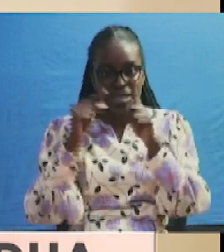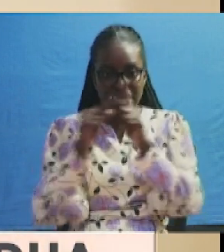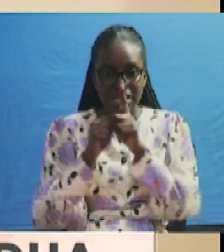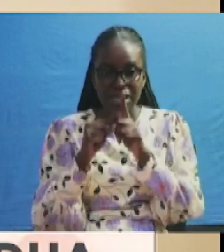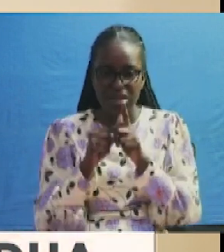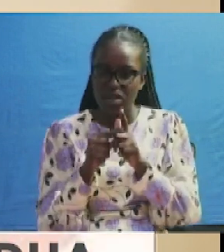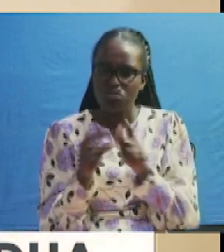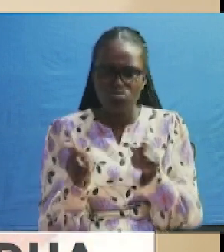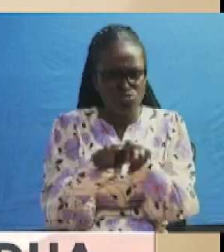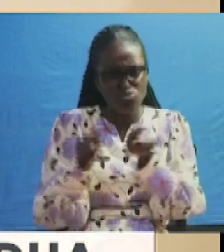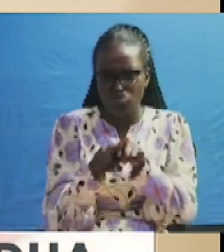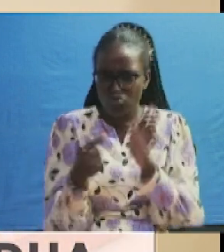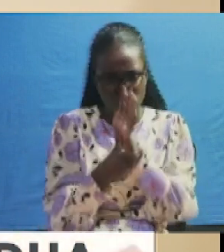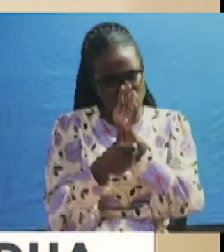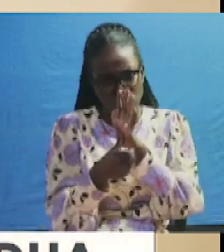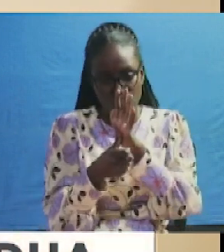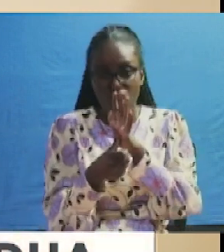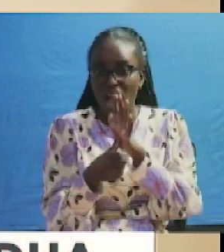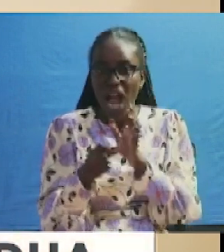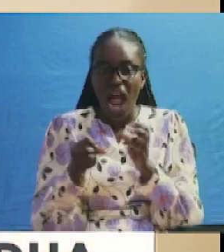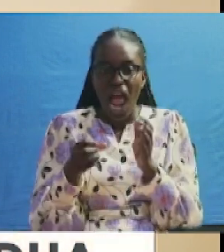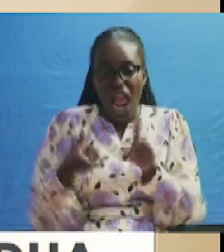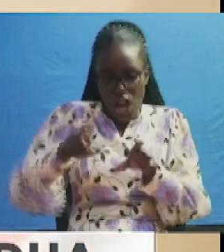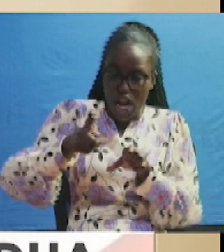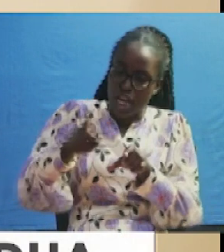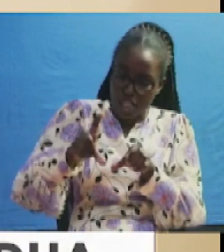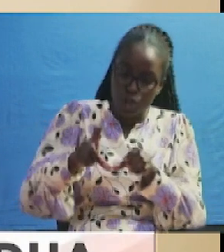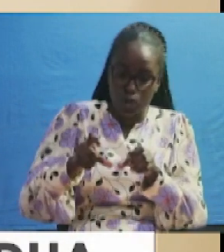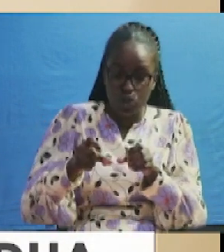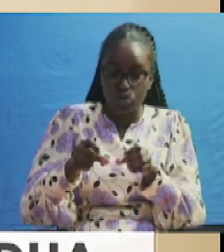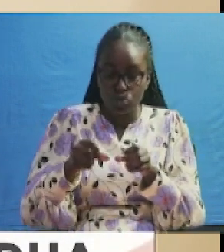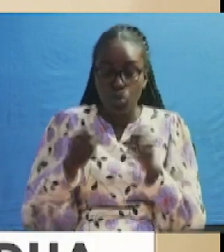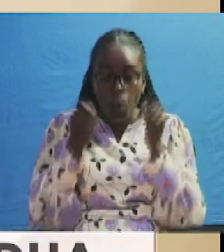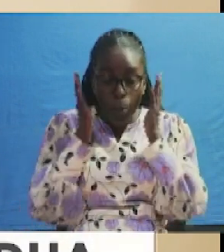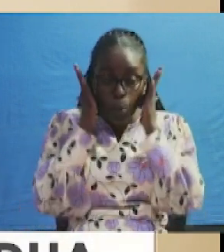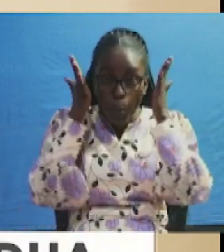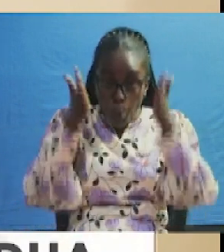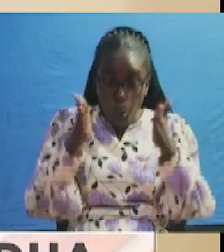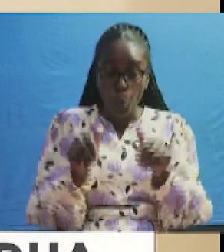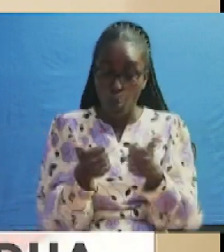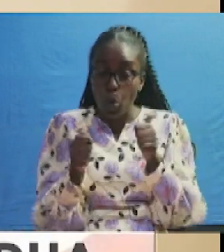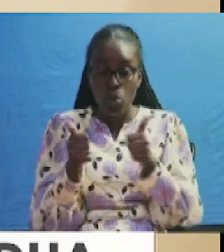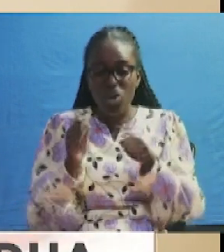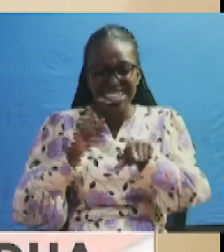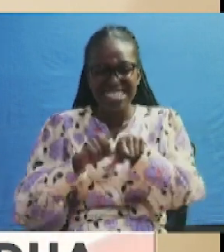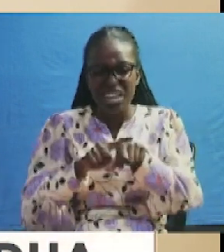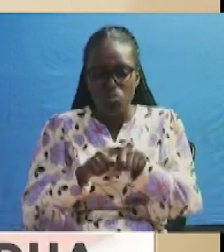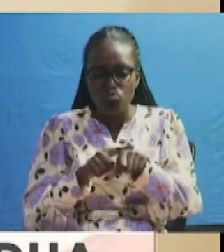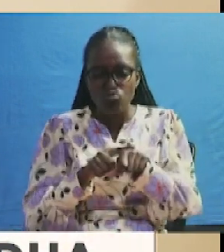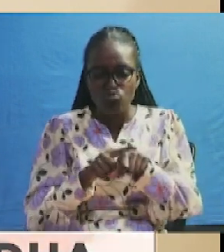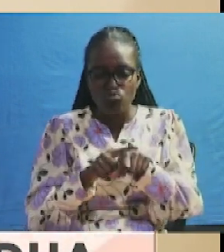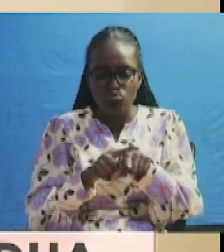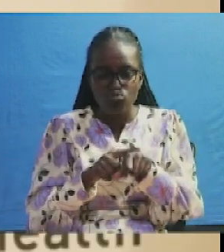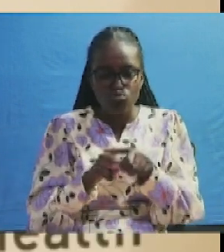conditions. Additionally, raising awareness among customers on emerging forms of fraud, including social